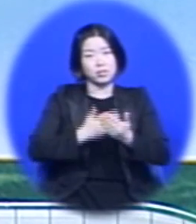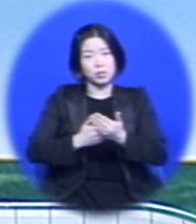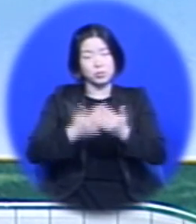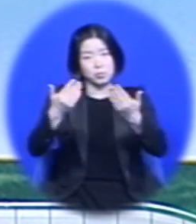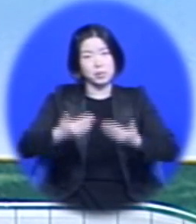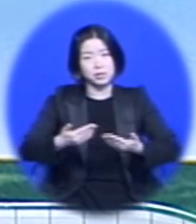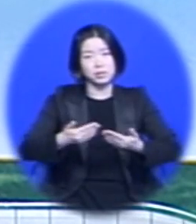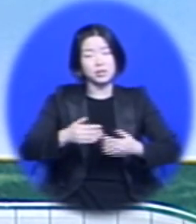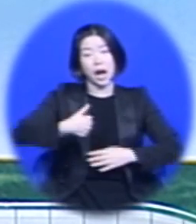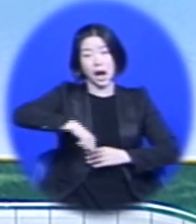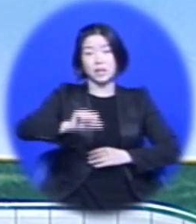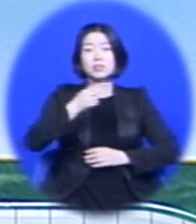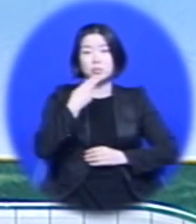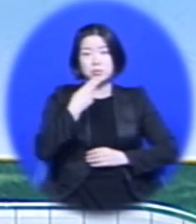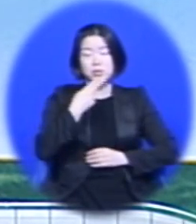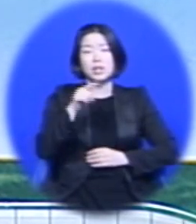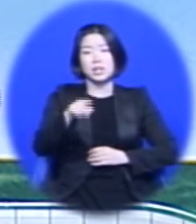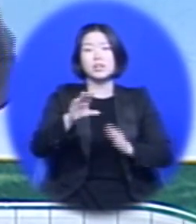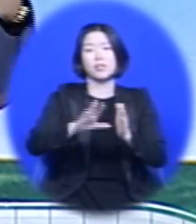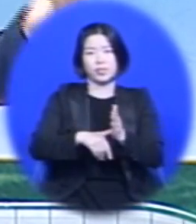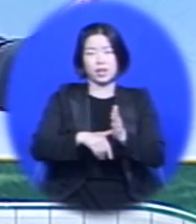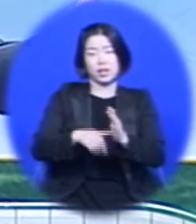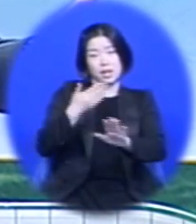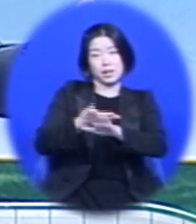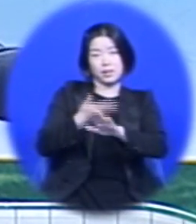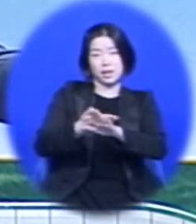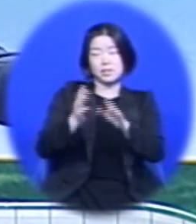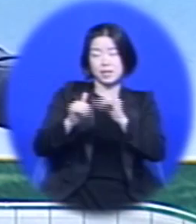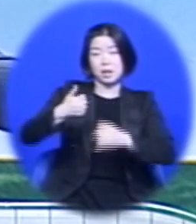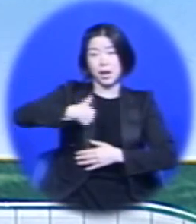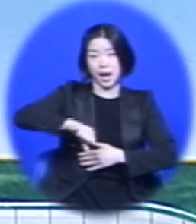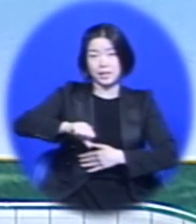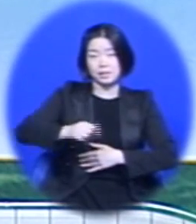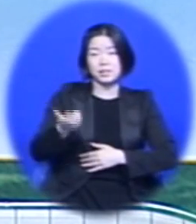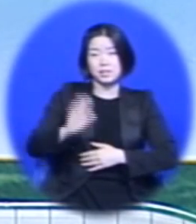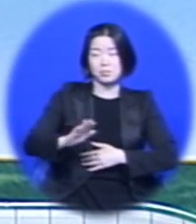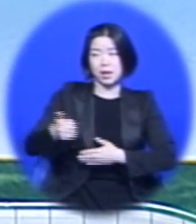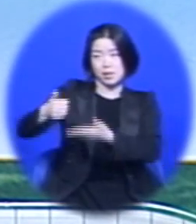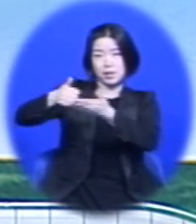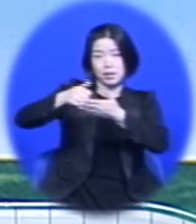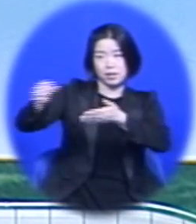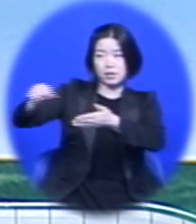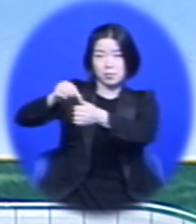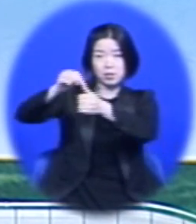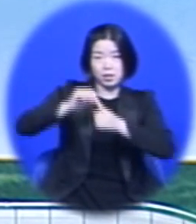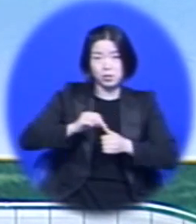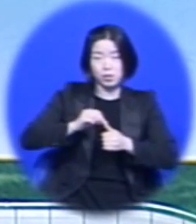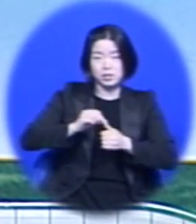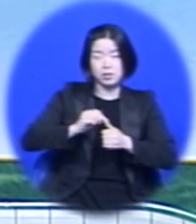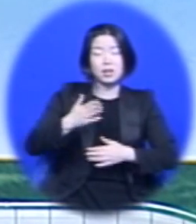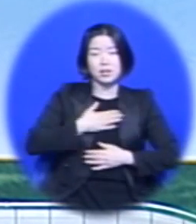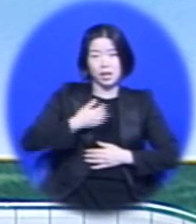없어요. 이럴 경우에는 이제 남의 아들이지만 양자를 삼습니다. 그리고 자기가